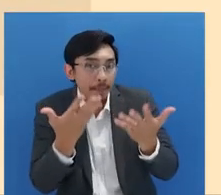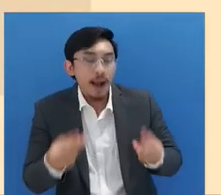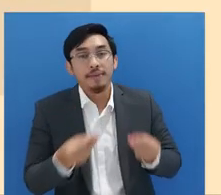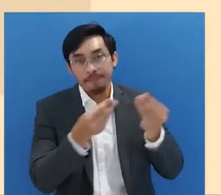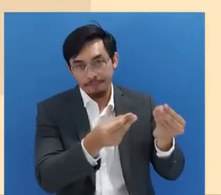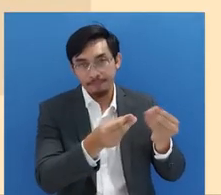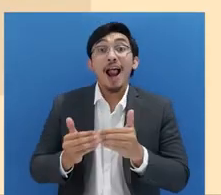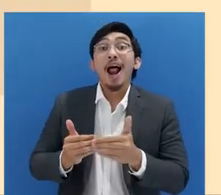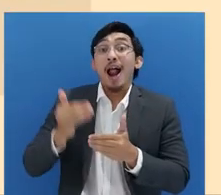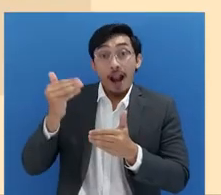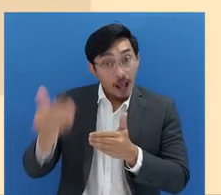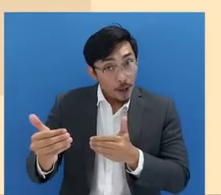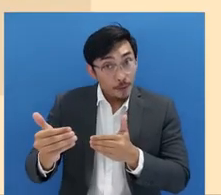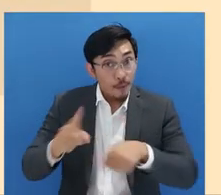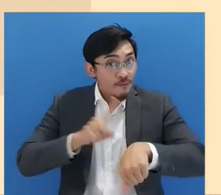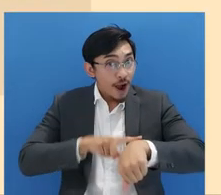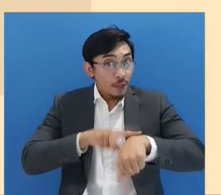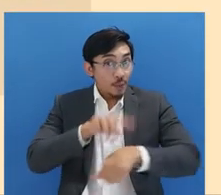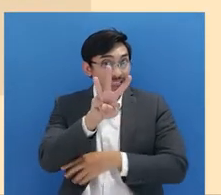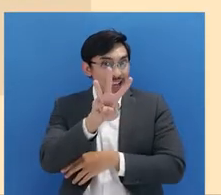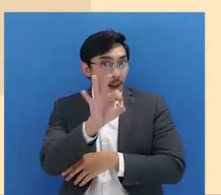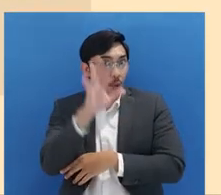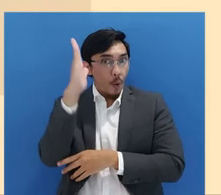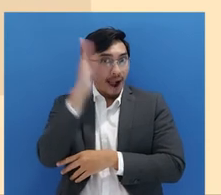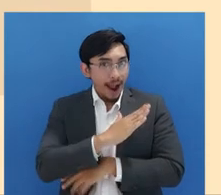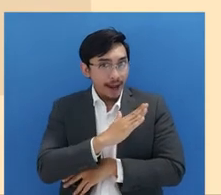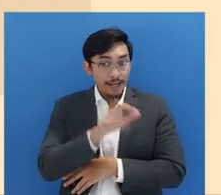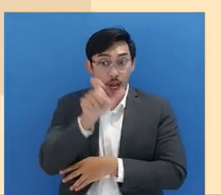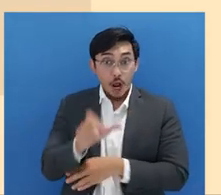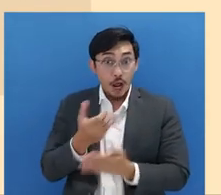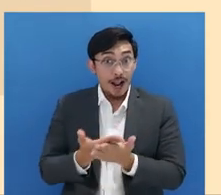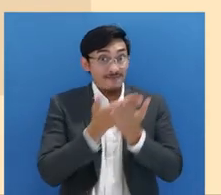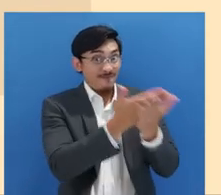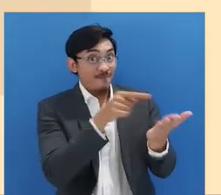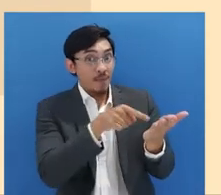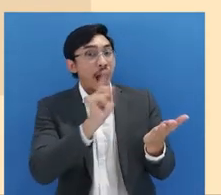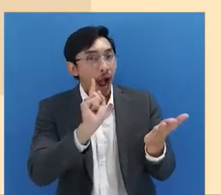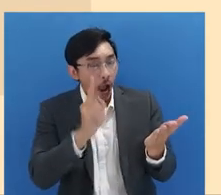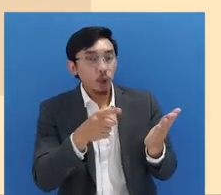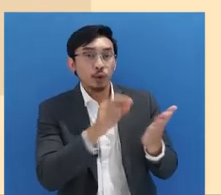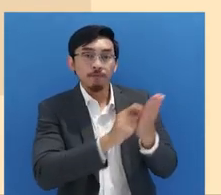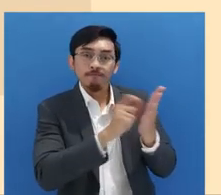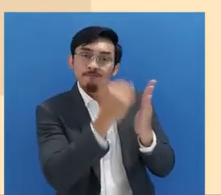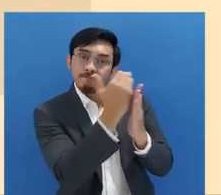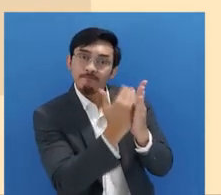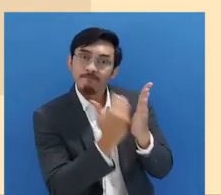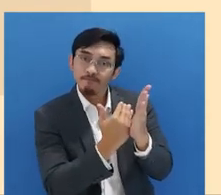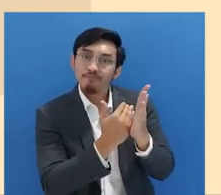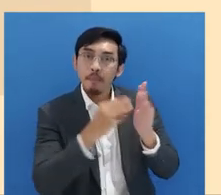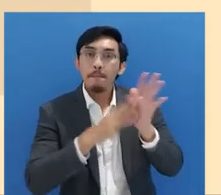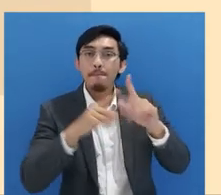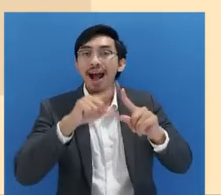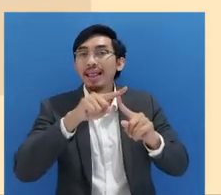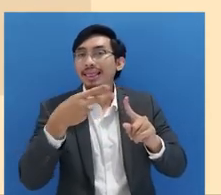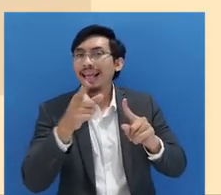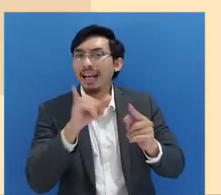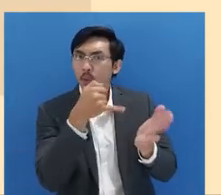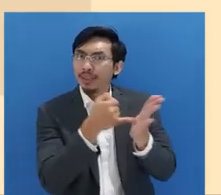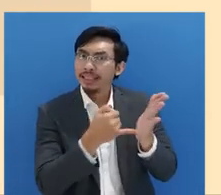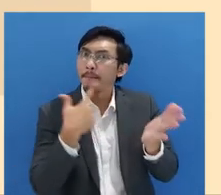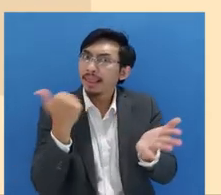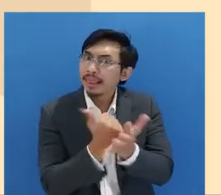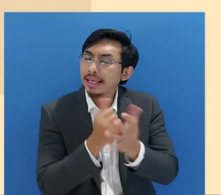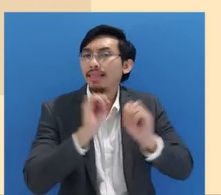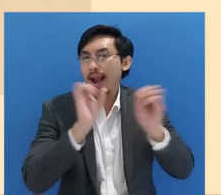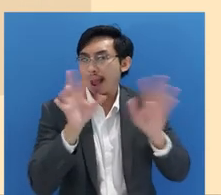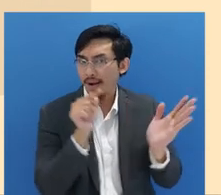Lalu, selama 30 hari, pemohon juga akan diminta melengkapi syarat material berupa unsur penting dari keterangan,